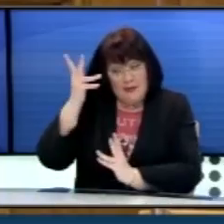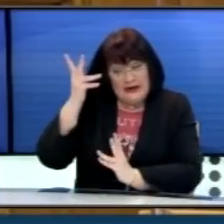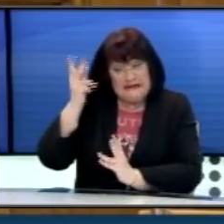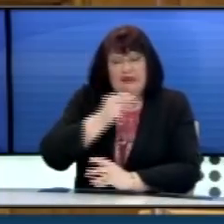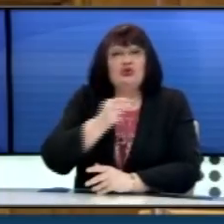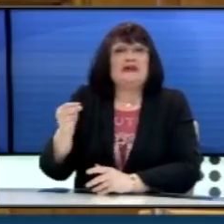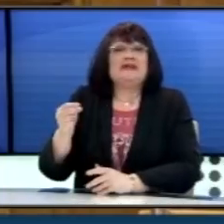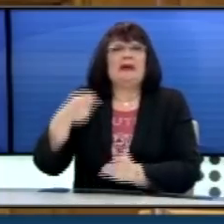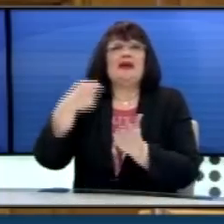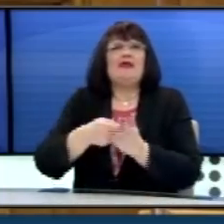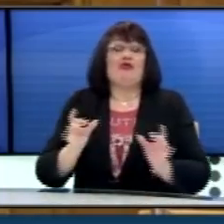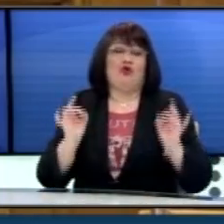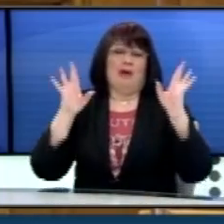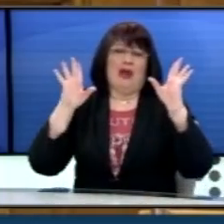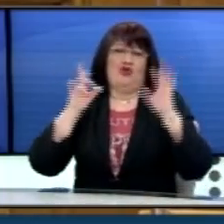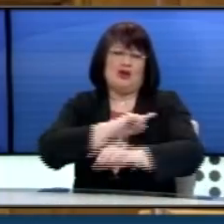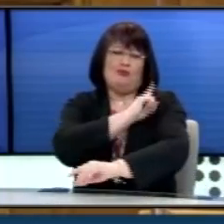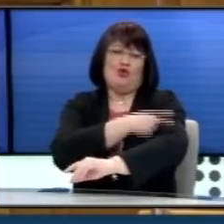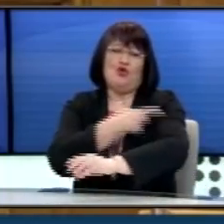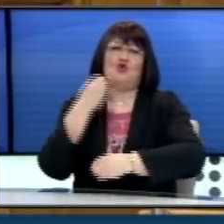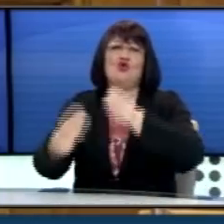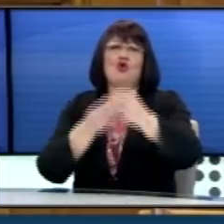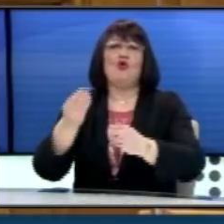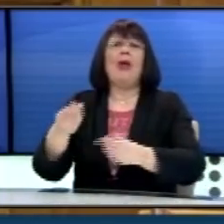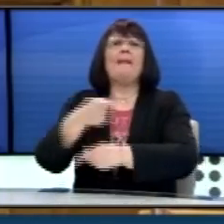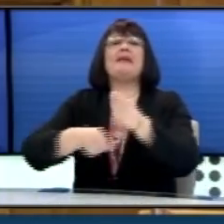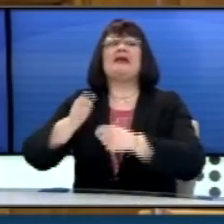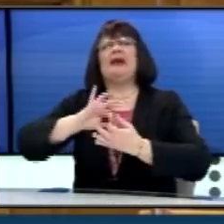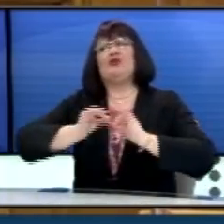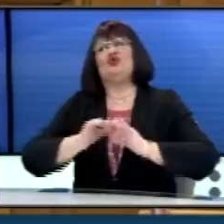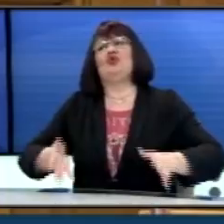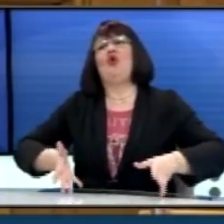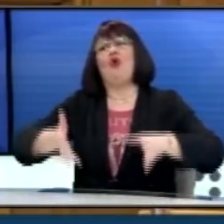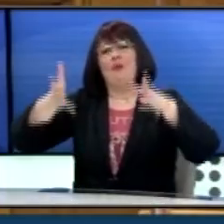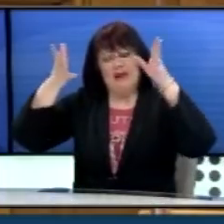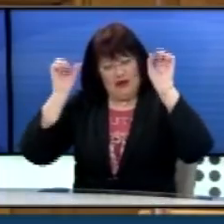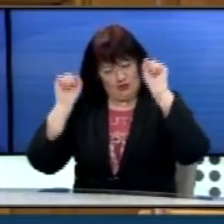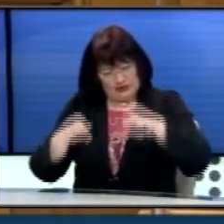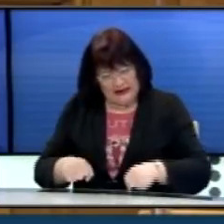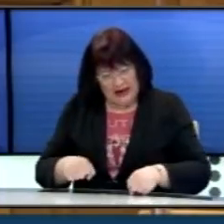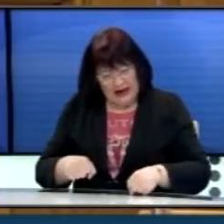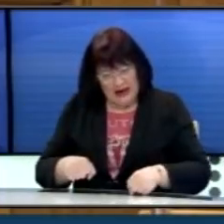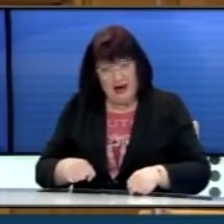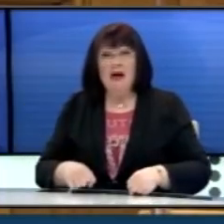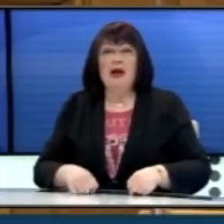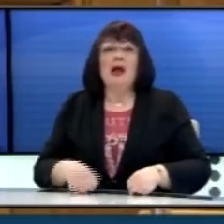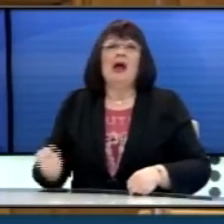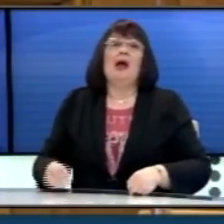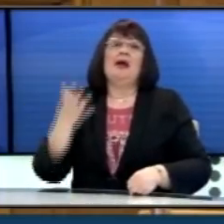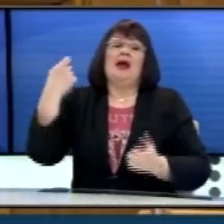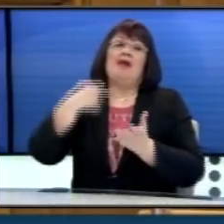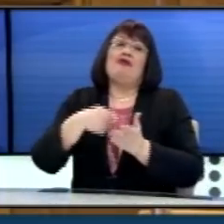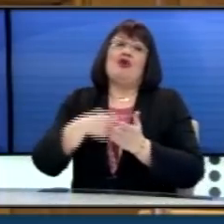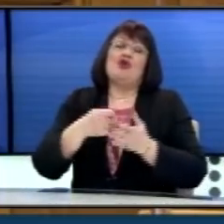νέες φοροαπαλλαγές και προνόμια σε μεγάλους επιχειρηματικούς ομίλους, ναι, αλλά νέα